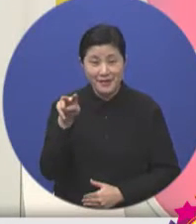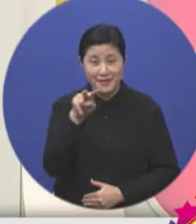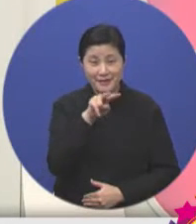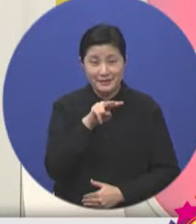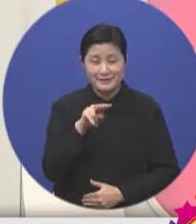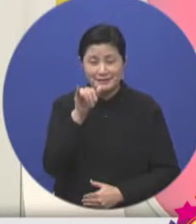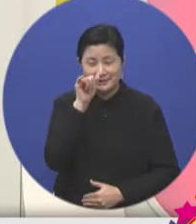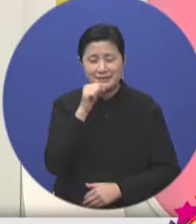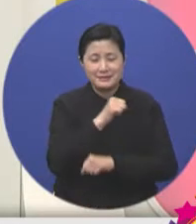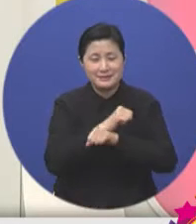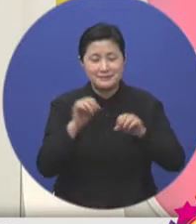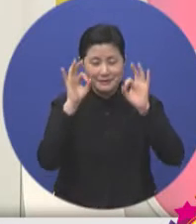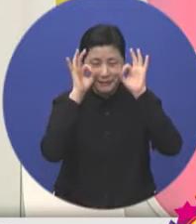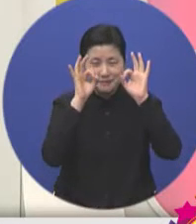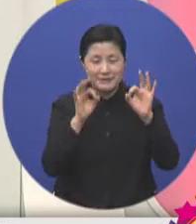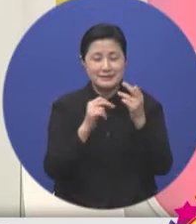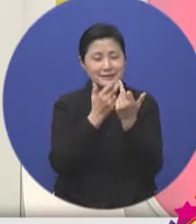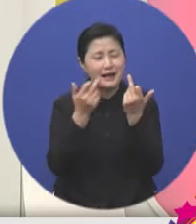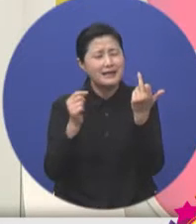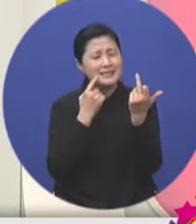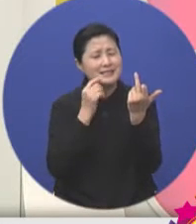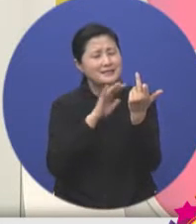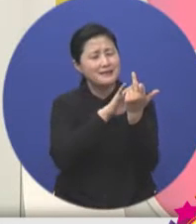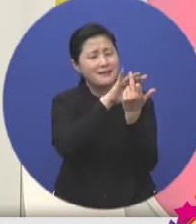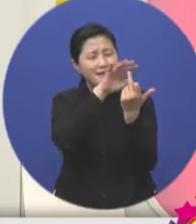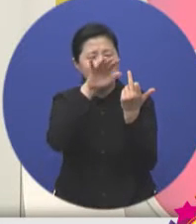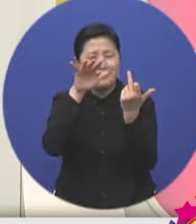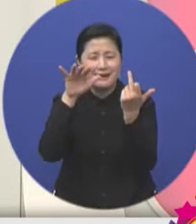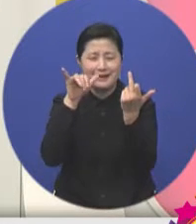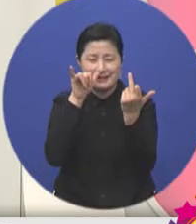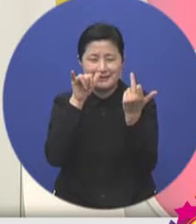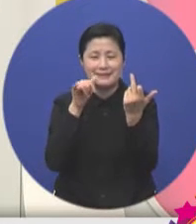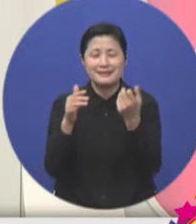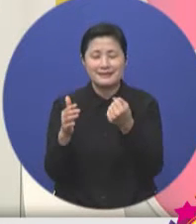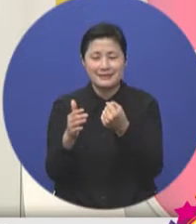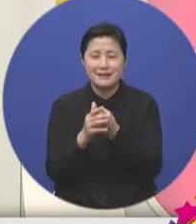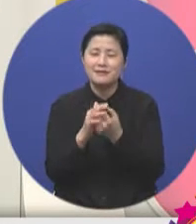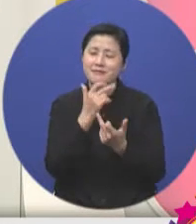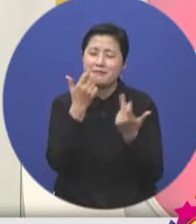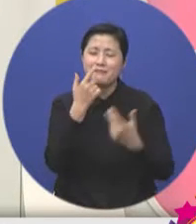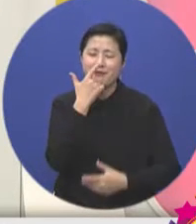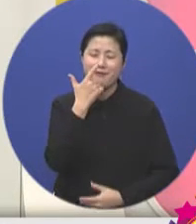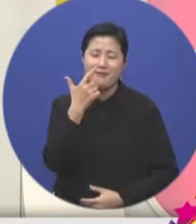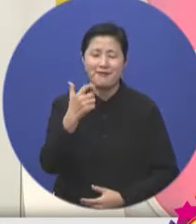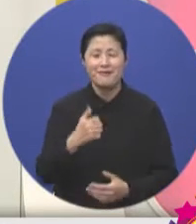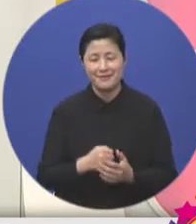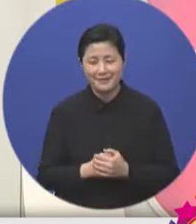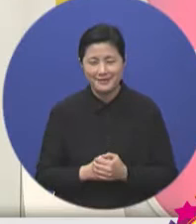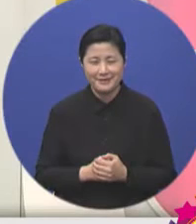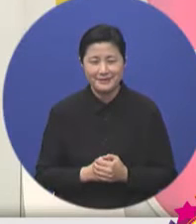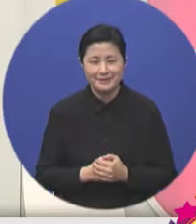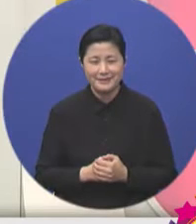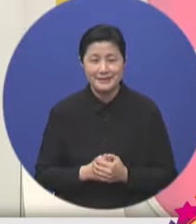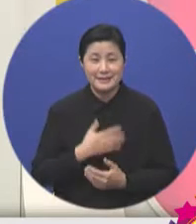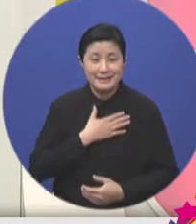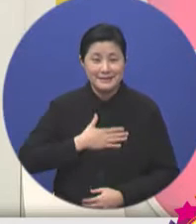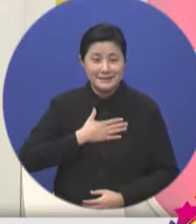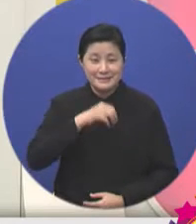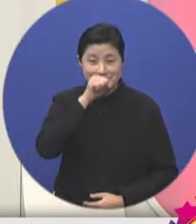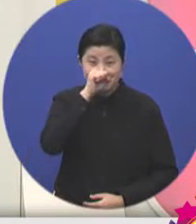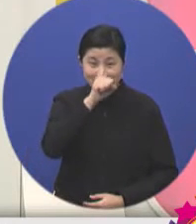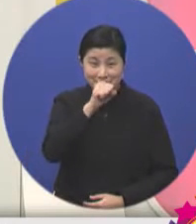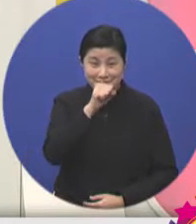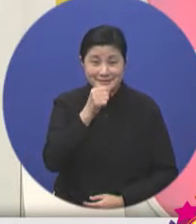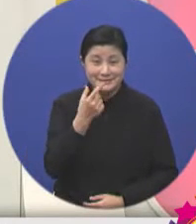이 들판에 쳐다보면 산이 하얗게 눈이 덮여가지고 진짜 멋있어. 야, 멋있죠. 기분 아유, 좋으시죠